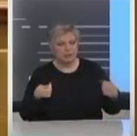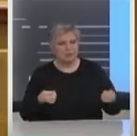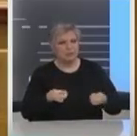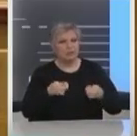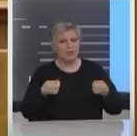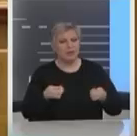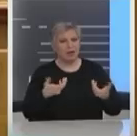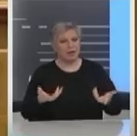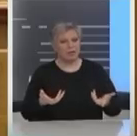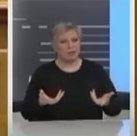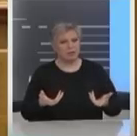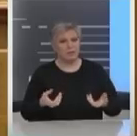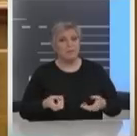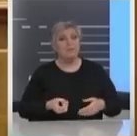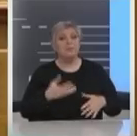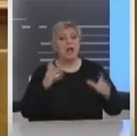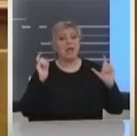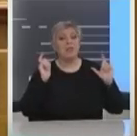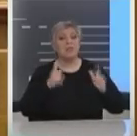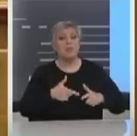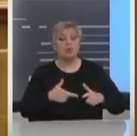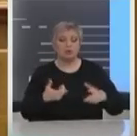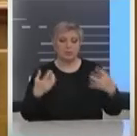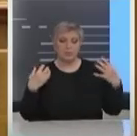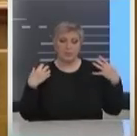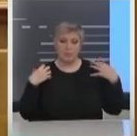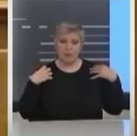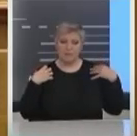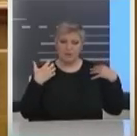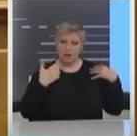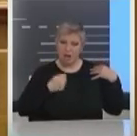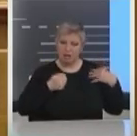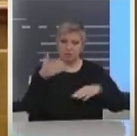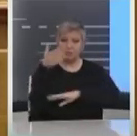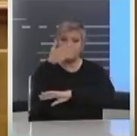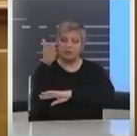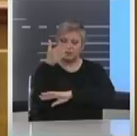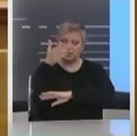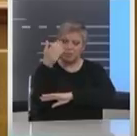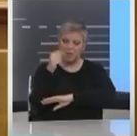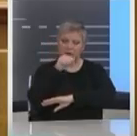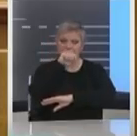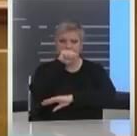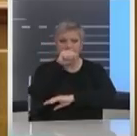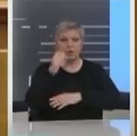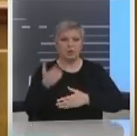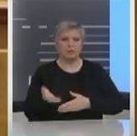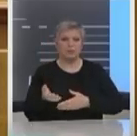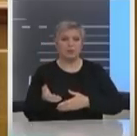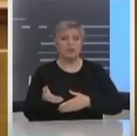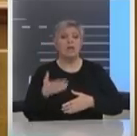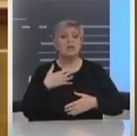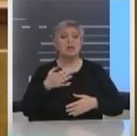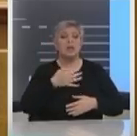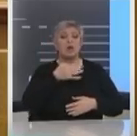Δημοκρατία ήταν, είναι και θα παραμείνει υπεύθυνη και πατριωτική παράταξη. Και για το ζήτημα των Σκοπίων θέλω για άλλη